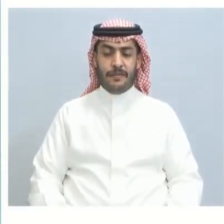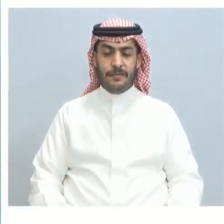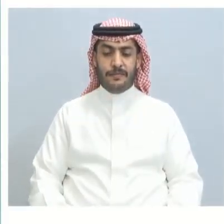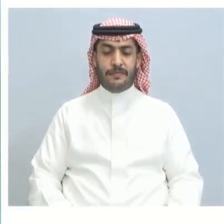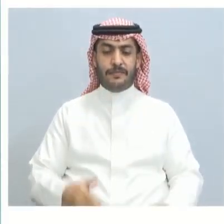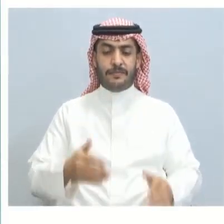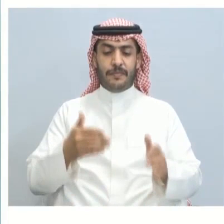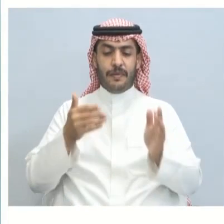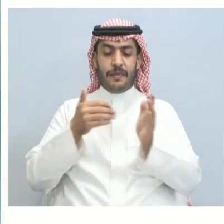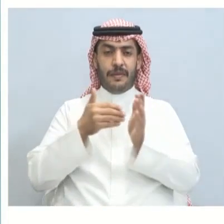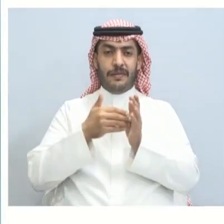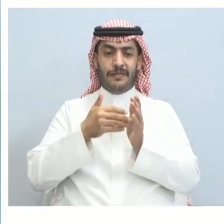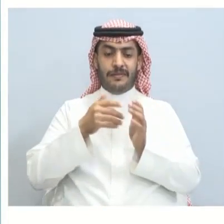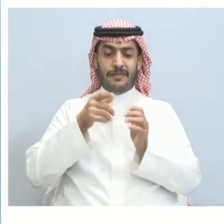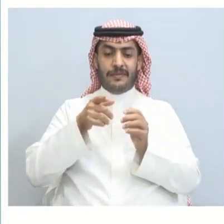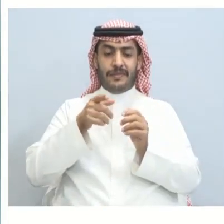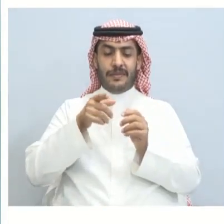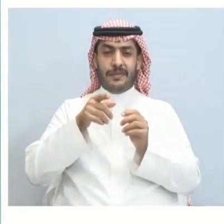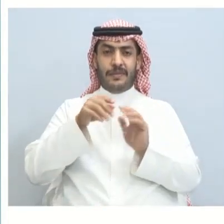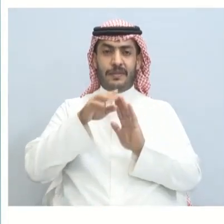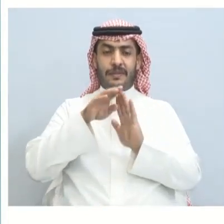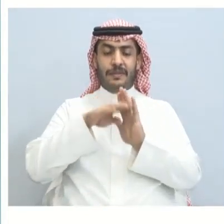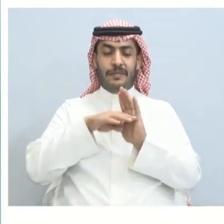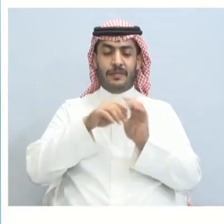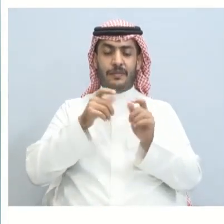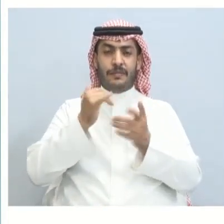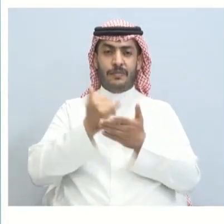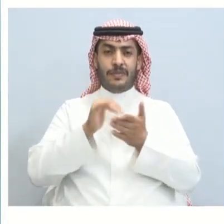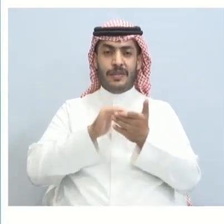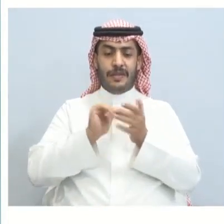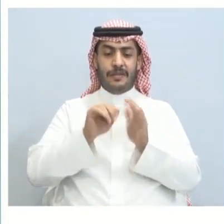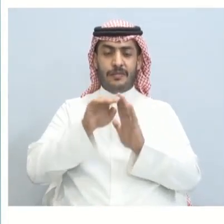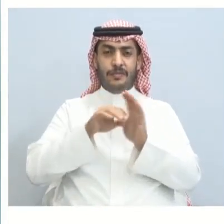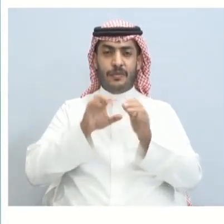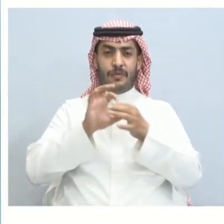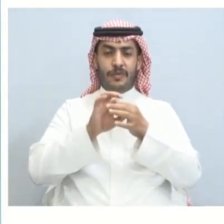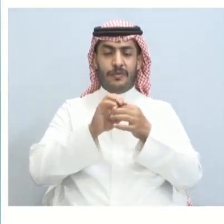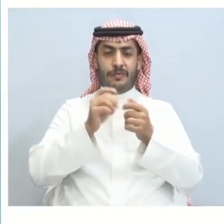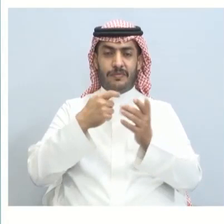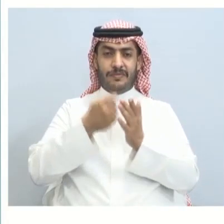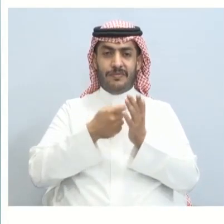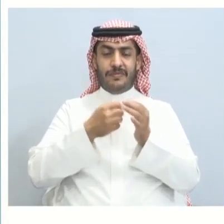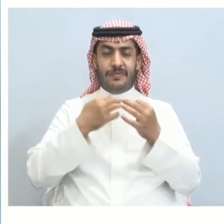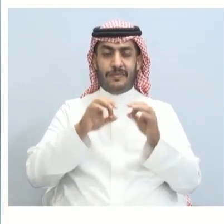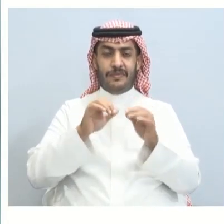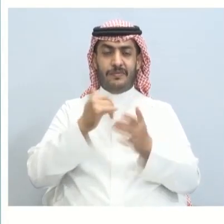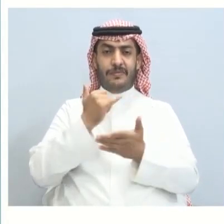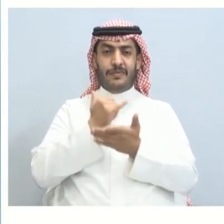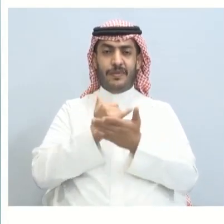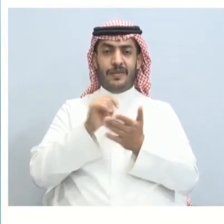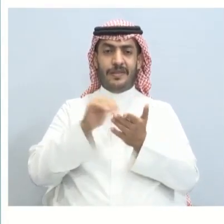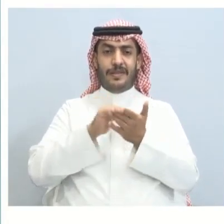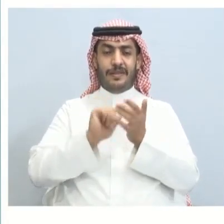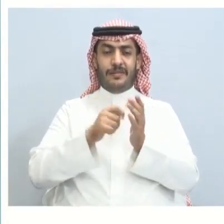ان السكرتير هو من يعد الدعوه جدول الاعمال ويقوم بالتواصل مع الاشخاص ويكتب محضر قد يكون من مهامه